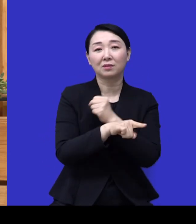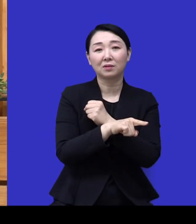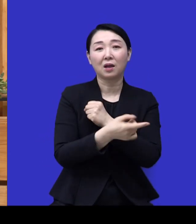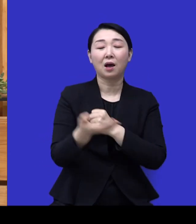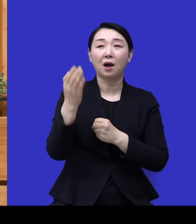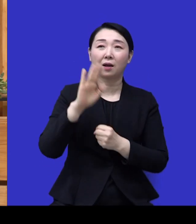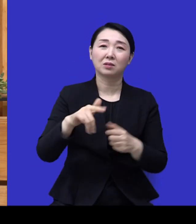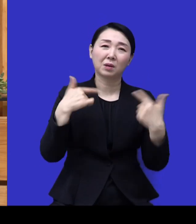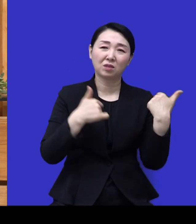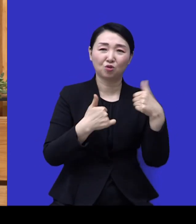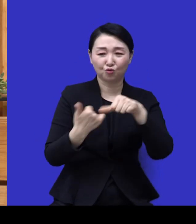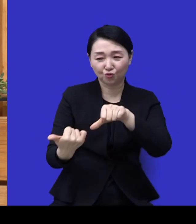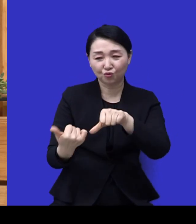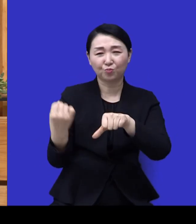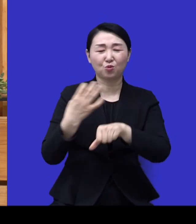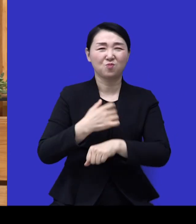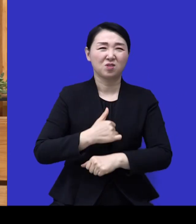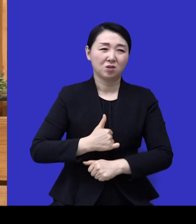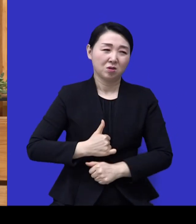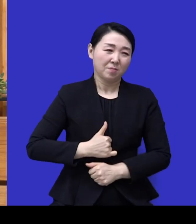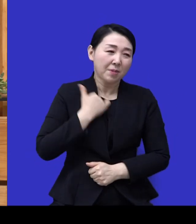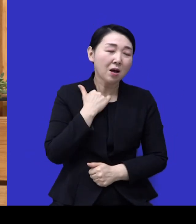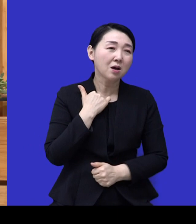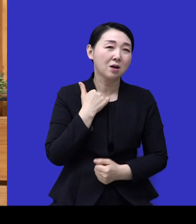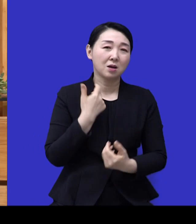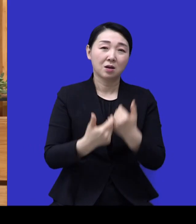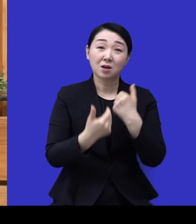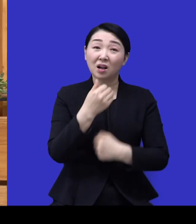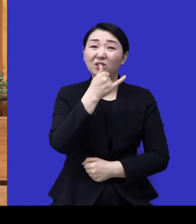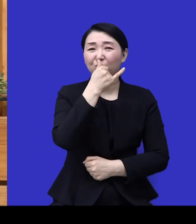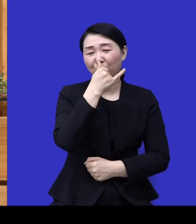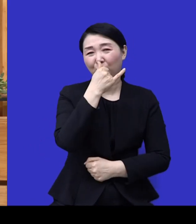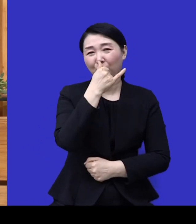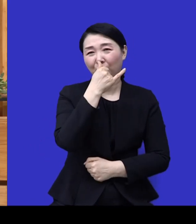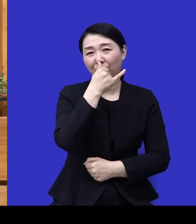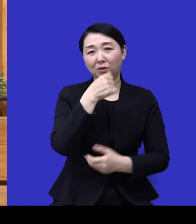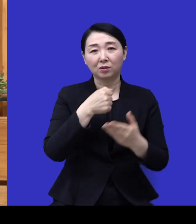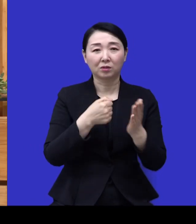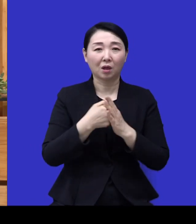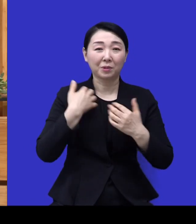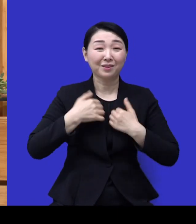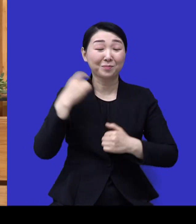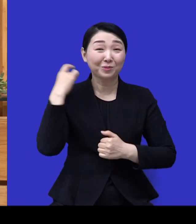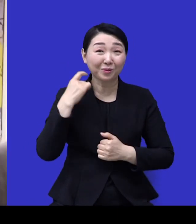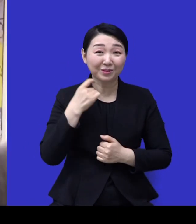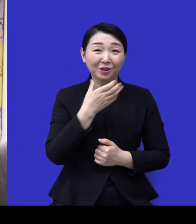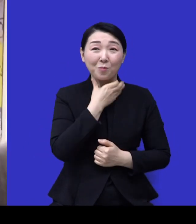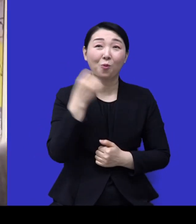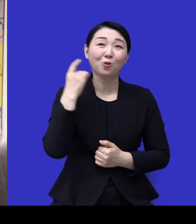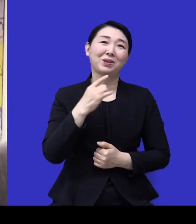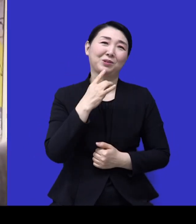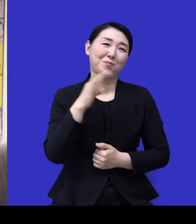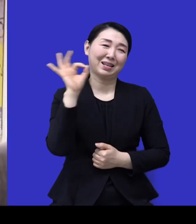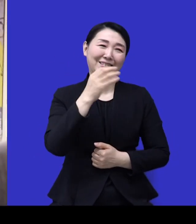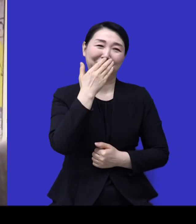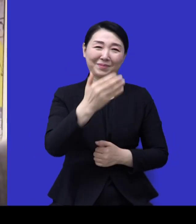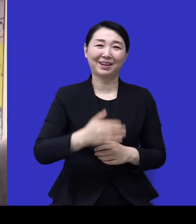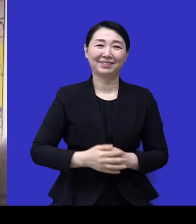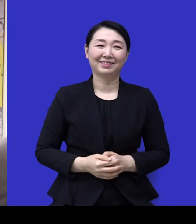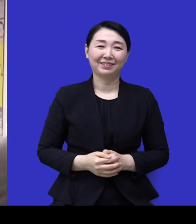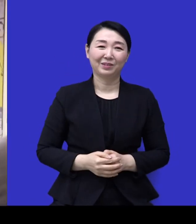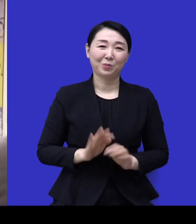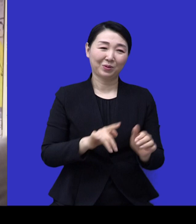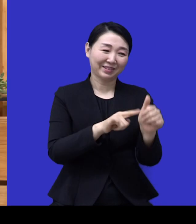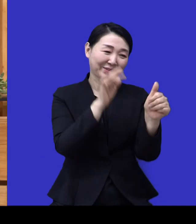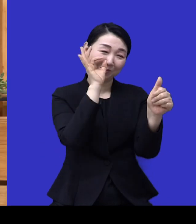늘 죽음과 뭐 분노와 갈등만 우리 뉴스를 통해 접하니까 우리는 이 기쁜 소식을 복음에서만 찾을 수 있거든요. 근데 오늘 우리